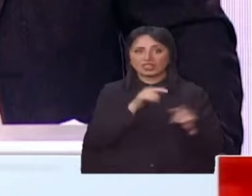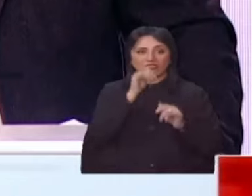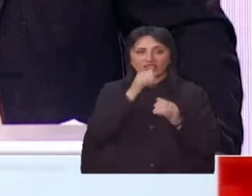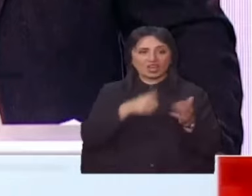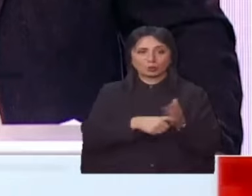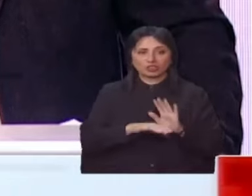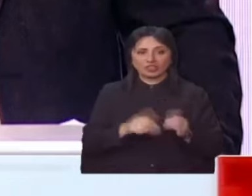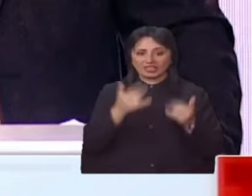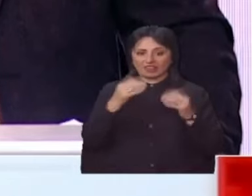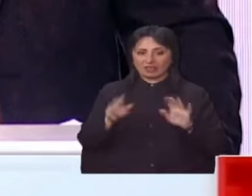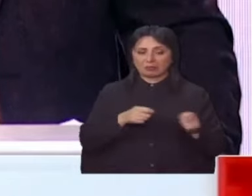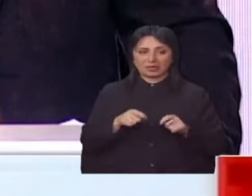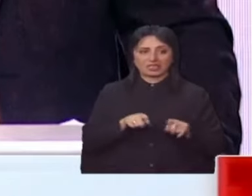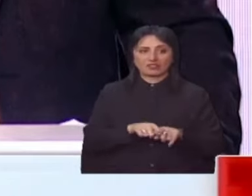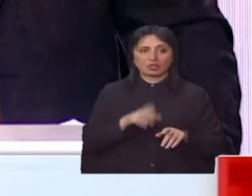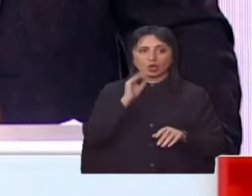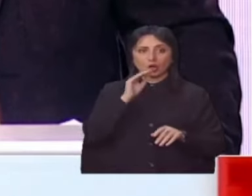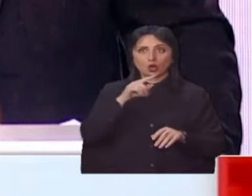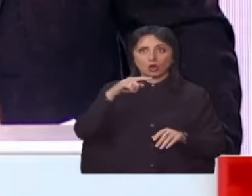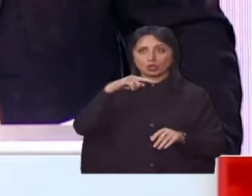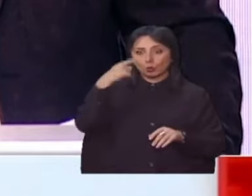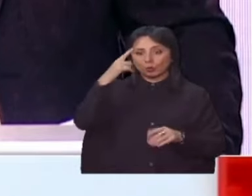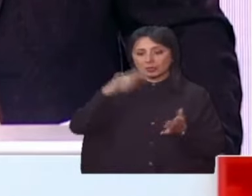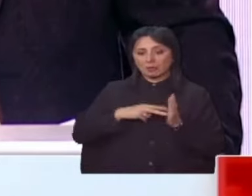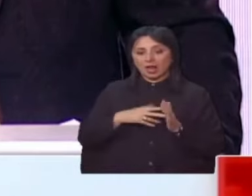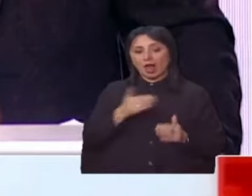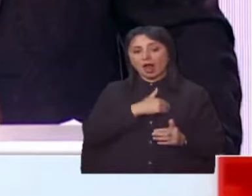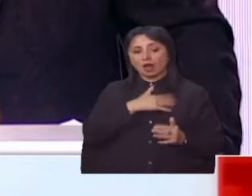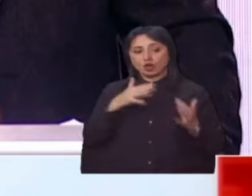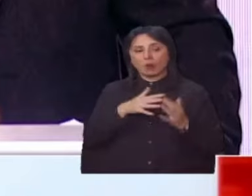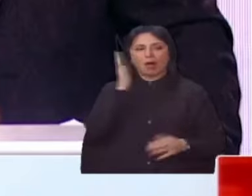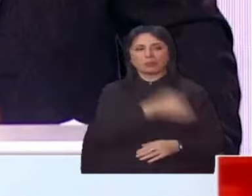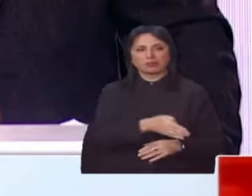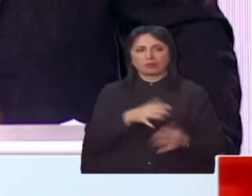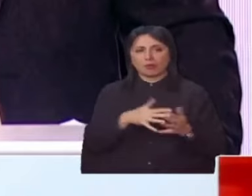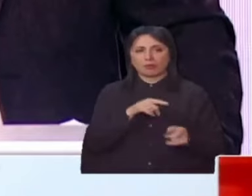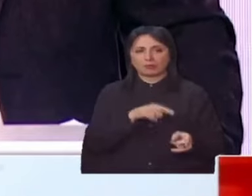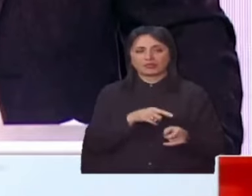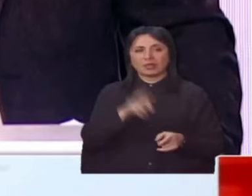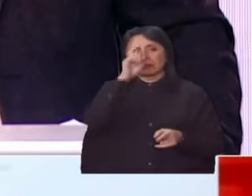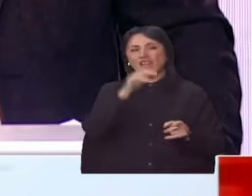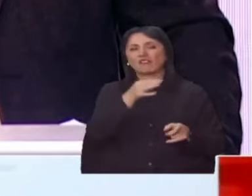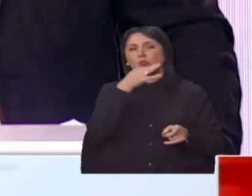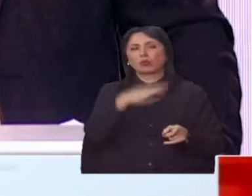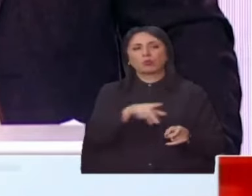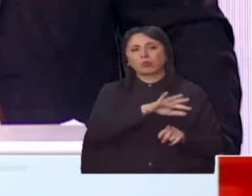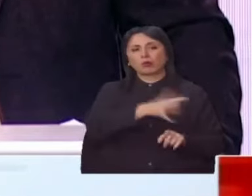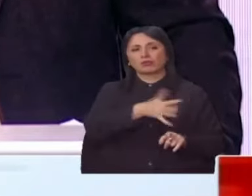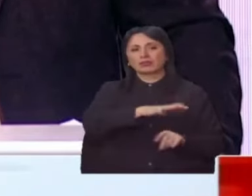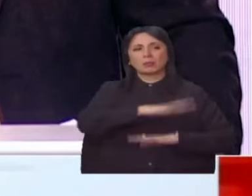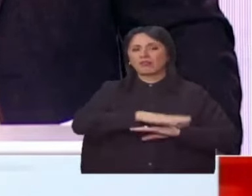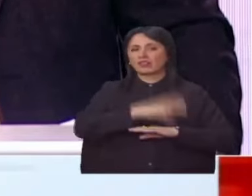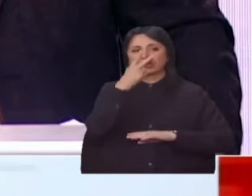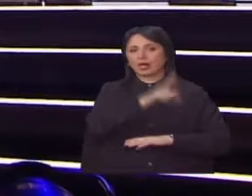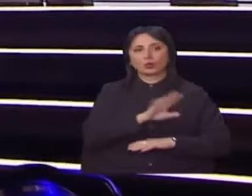არც დღევანდელი პრეზიდენტის და როცა რუსეთს ჩაფიქრებული აქვს ომის დაწყება, ეს ომი იწყება, მიუხედავად იმისა, მთავრობა როგორ იქცევა. და